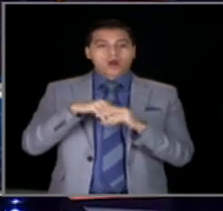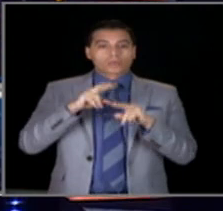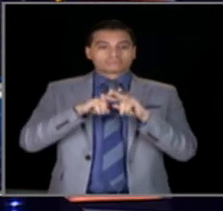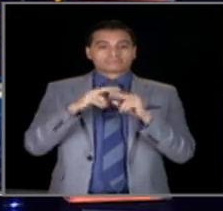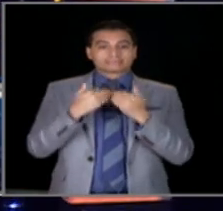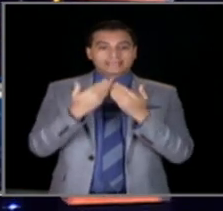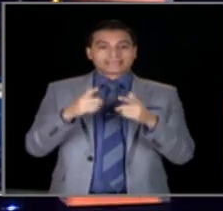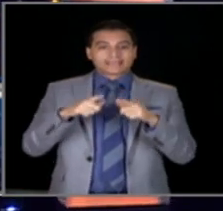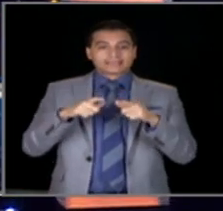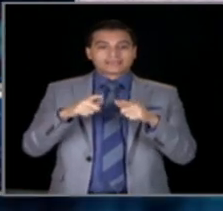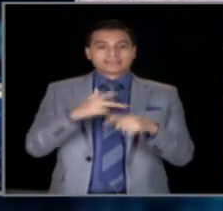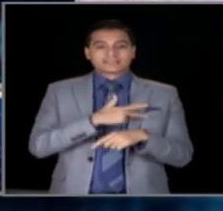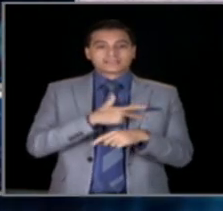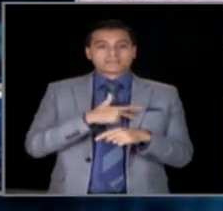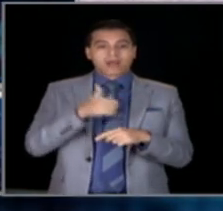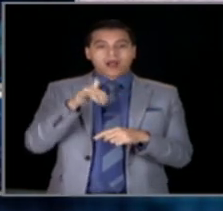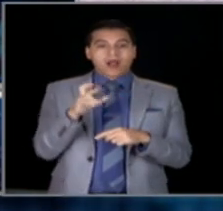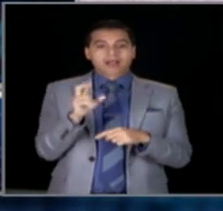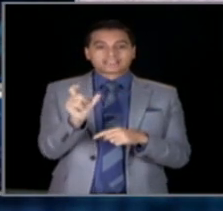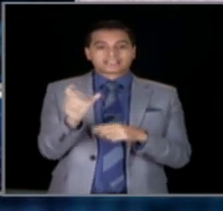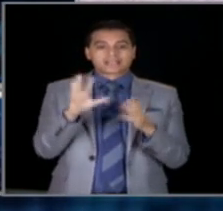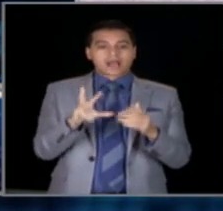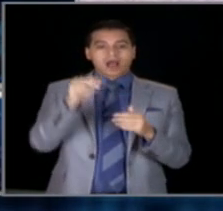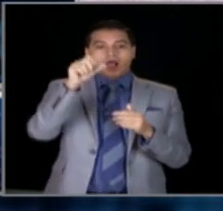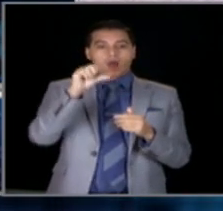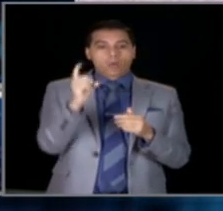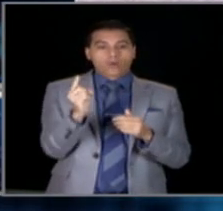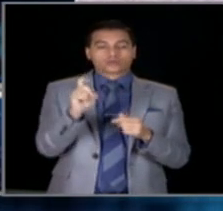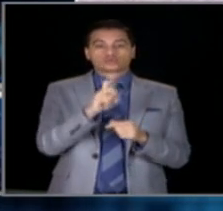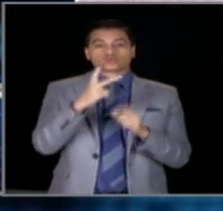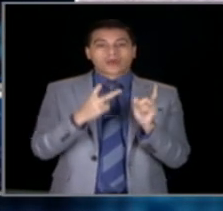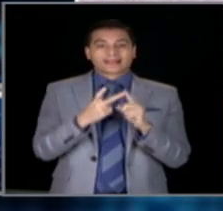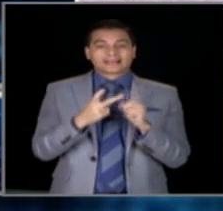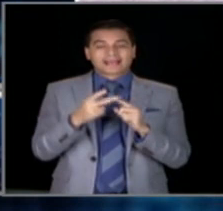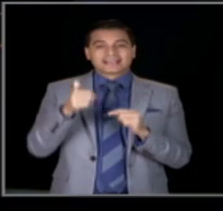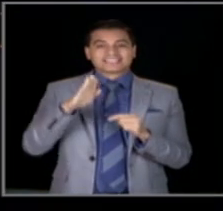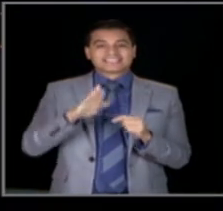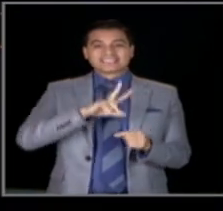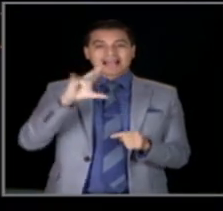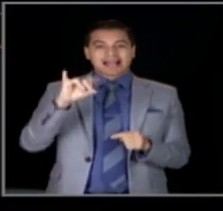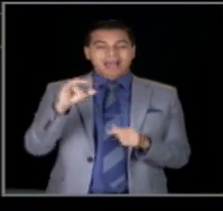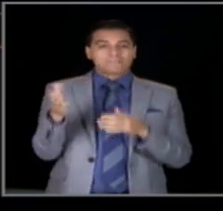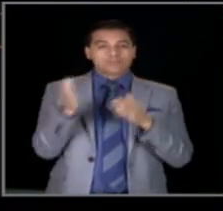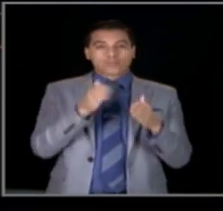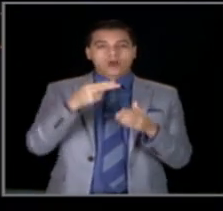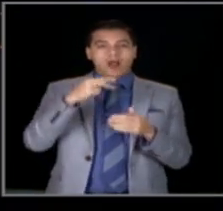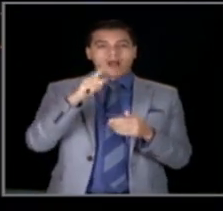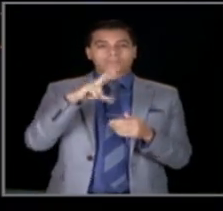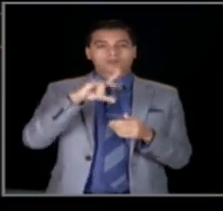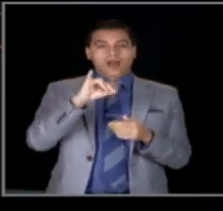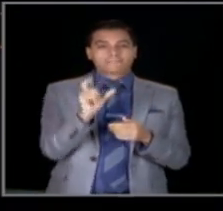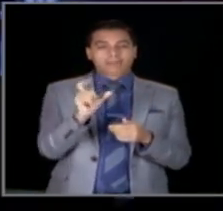النيشان أيزنهاور. تفضلوا. السؤال الثاني: إسلام وعبد الرحمن،